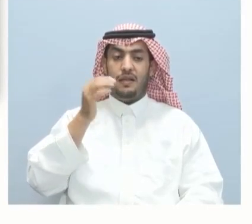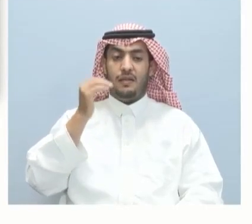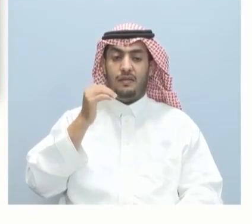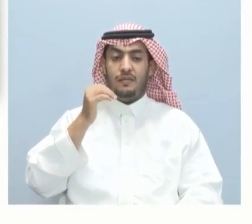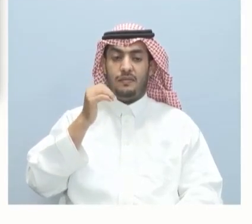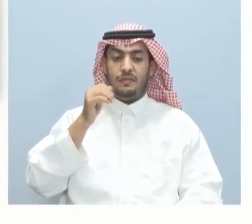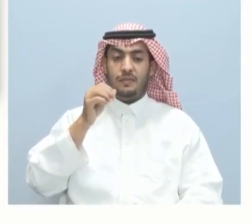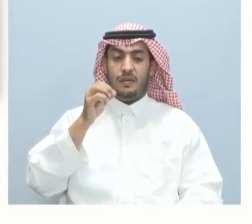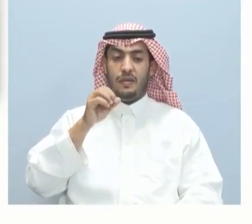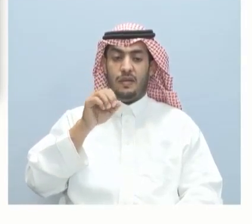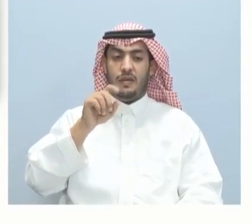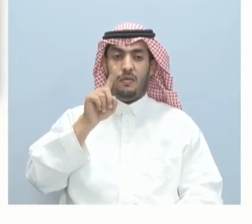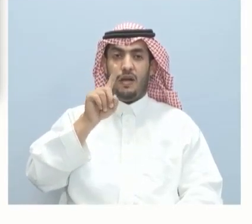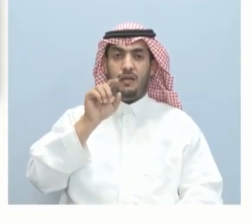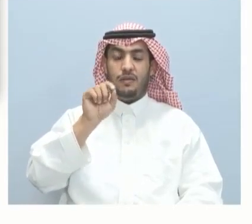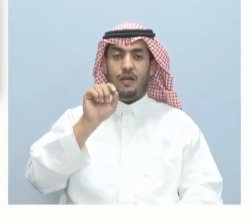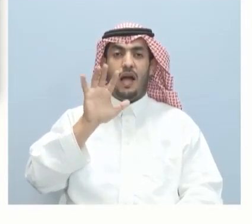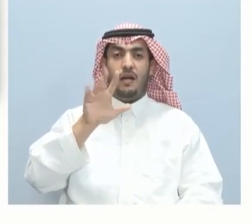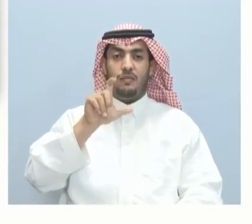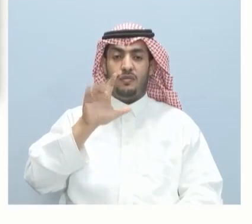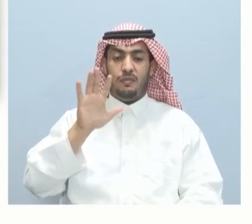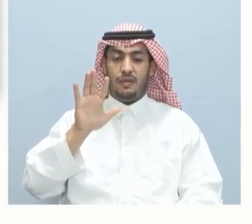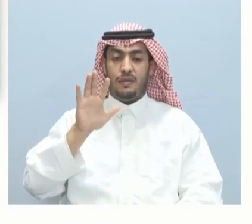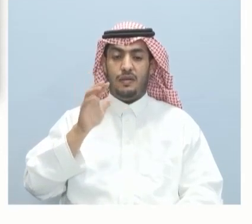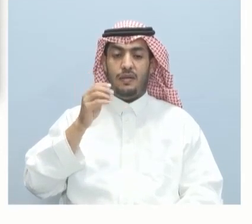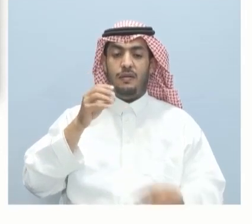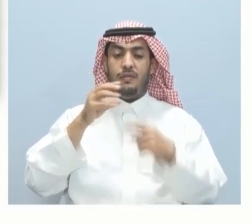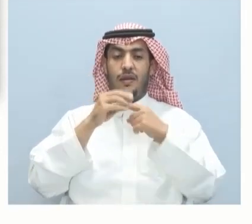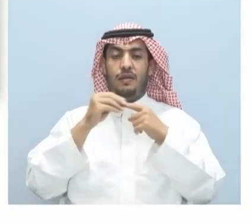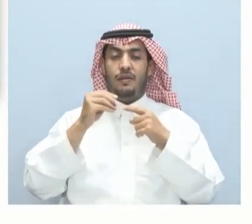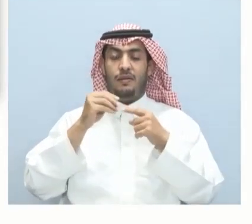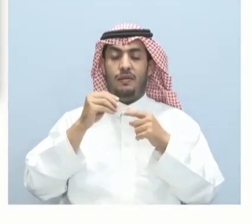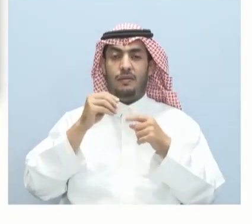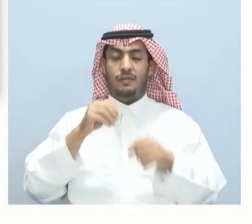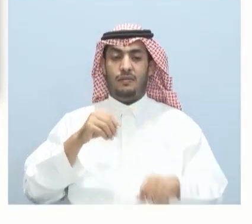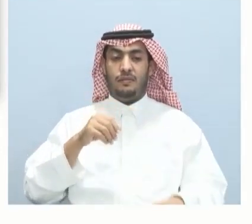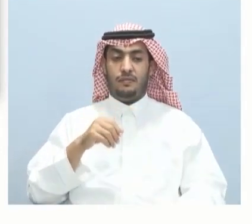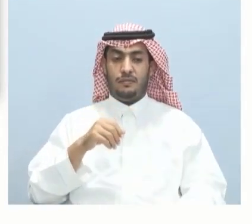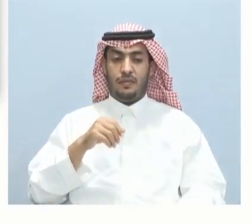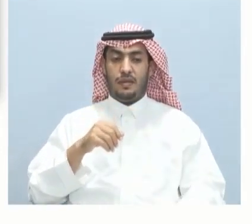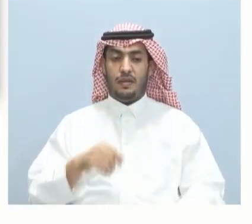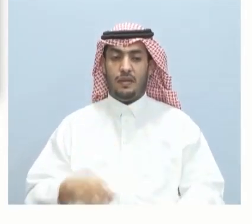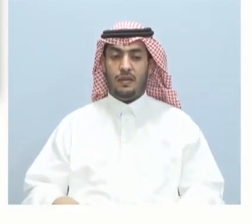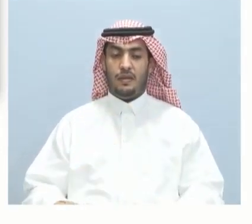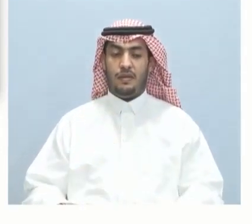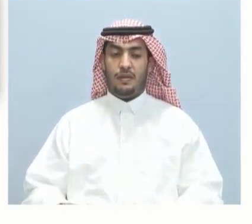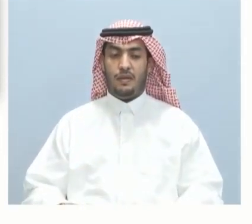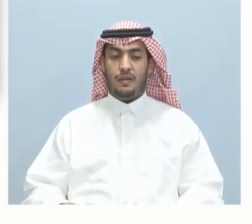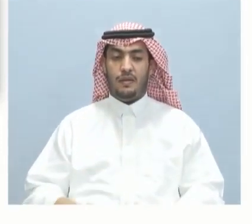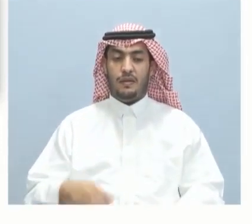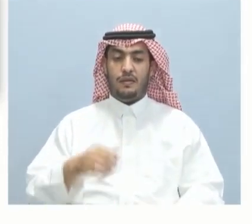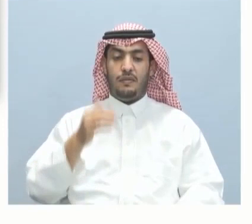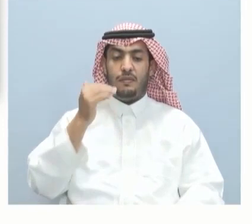عباره عن ال 1.75 مطروحا منها هذه القيمه اللي هي ار